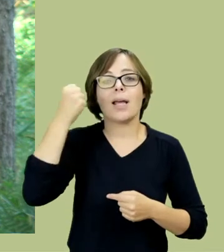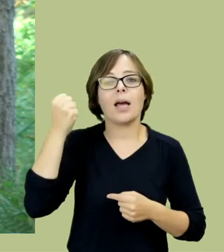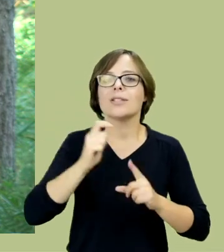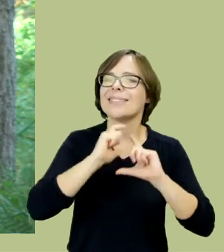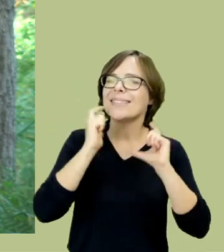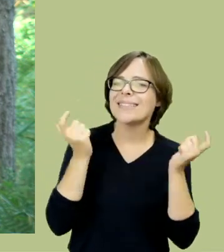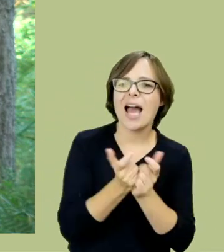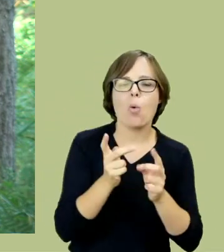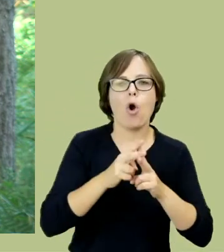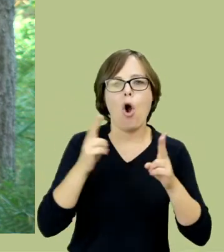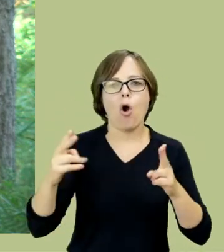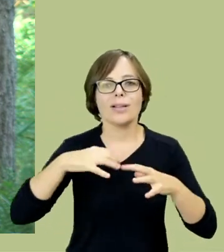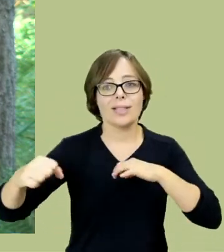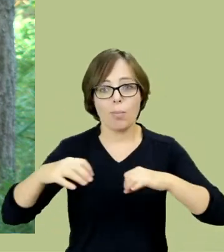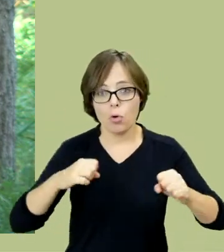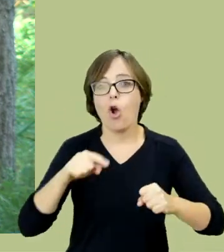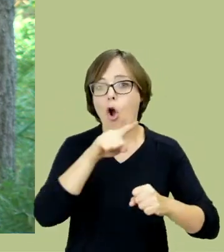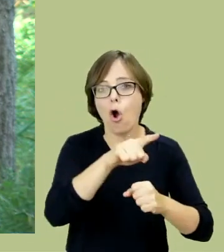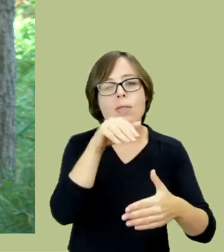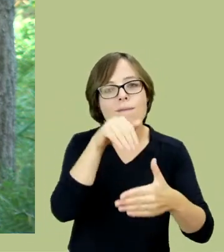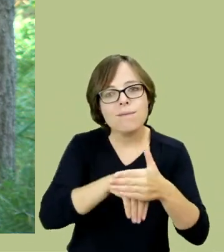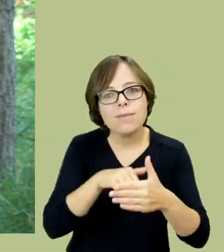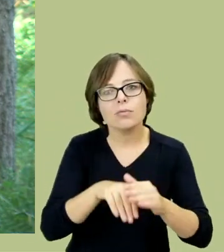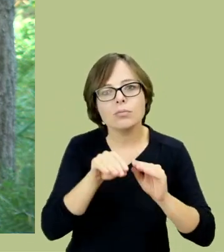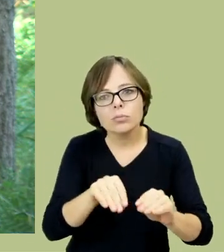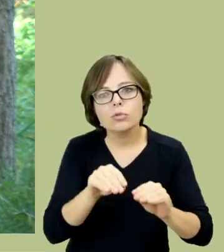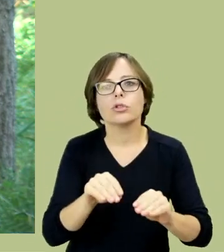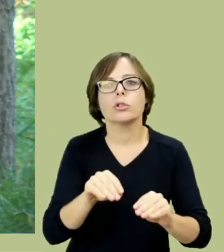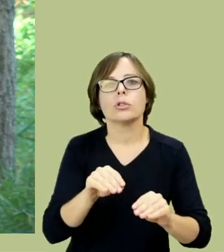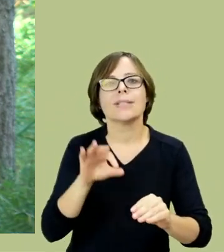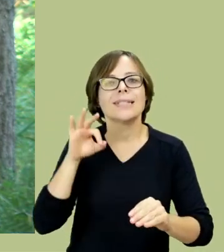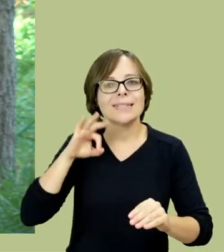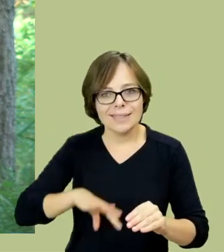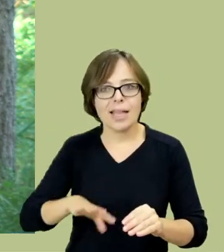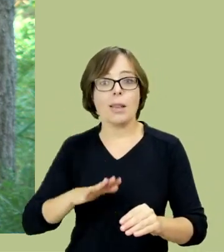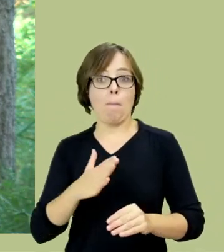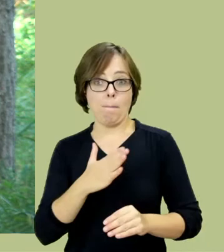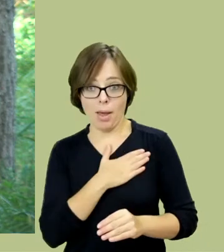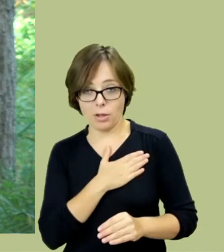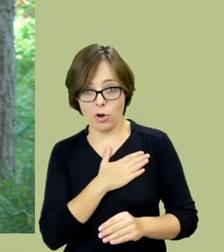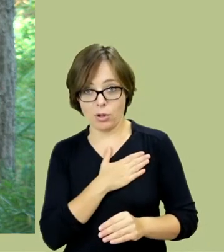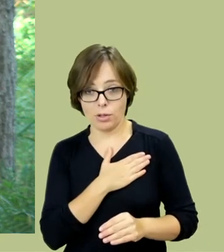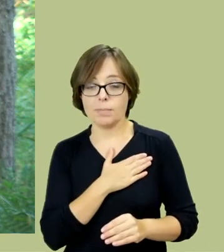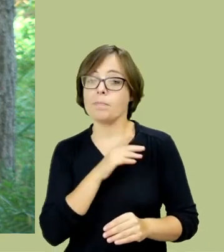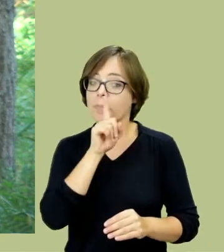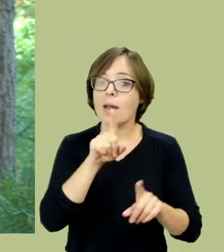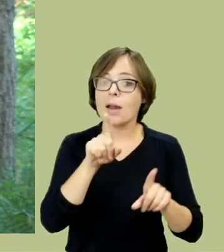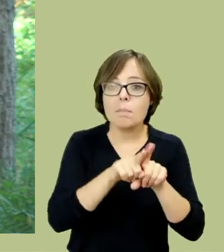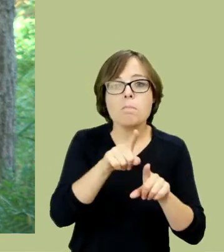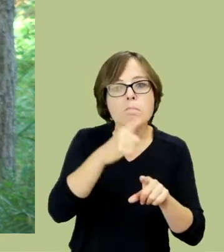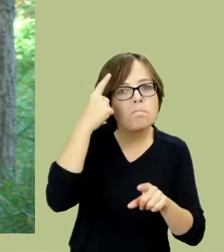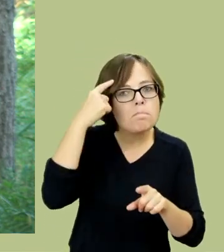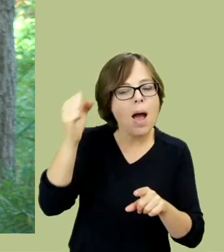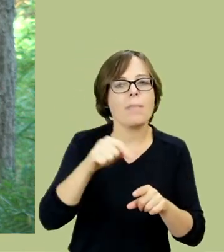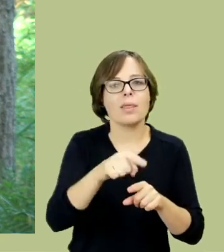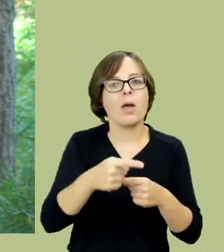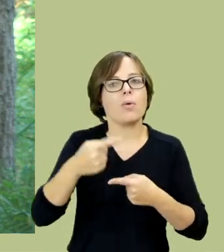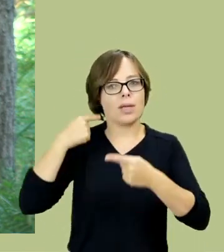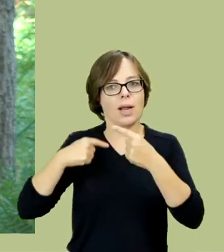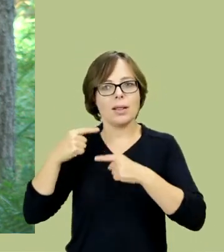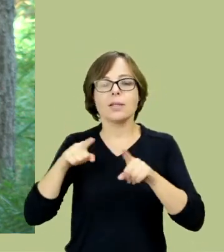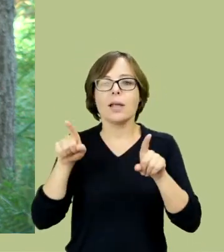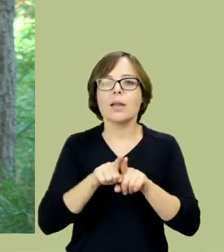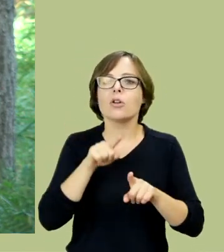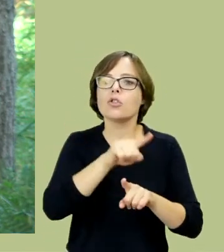zabory wychowywały synów, wychowywały swoje dzieci w duchu patriotyzmu, pamiętały o tej tradycji i przekazywały